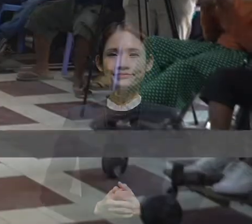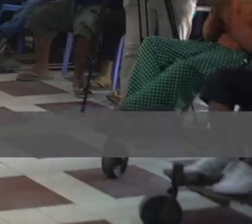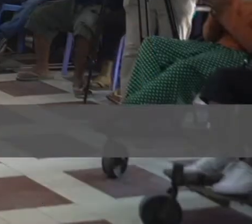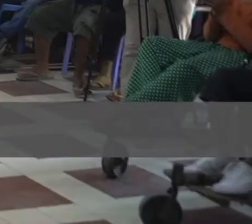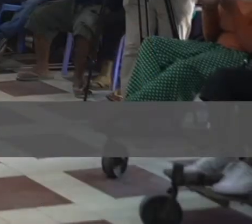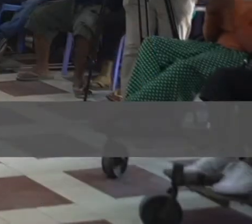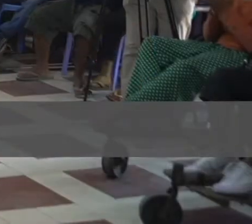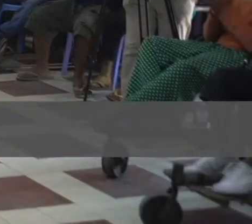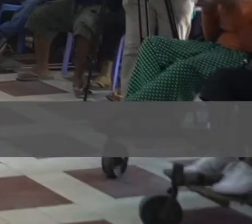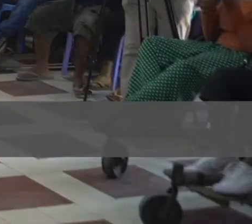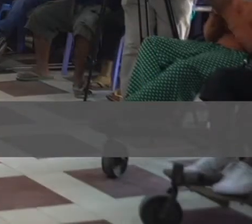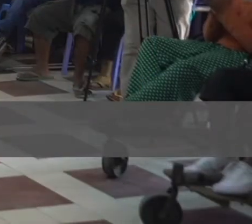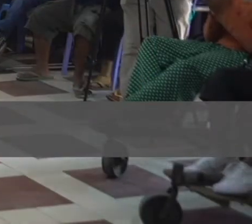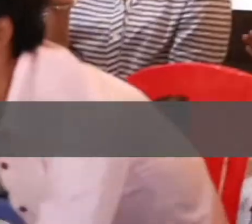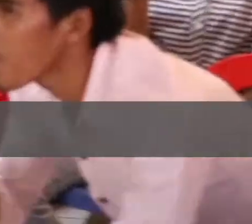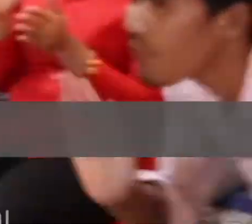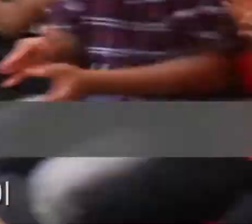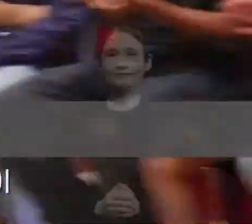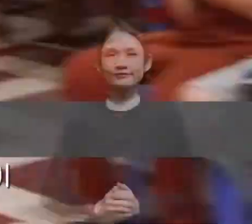하죠.